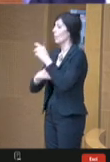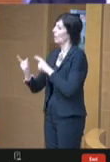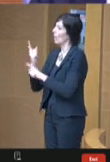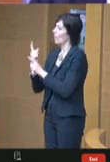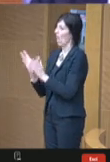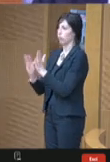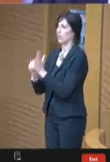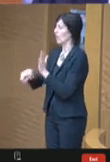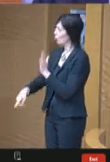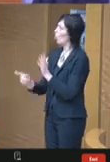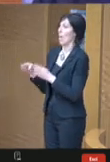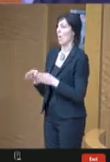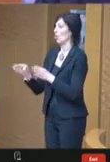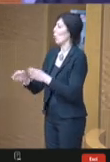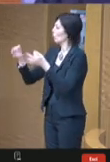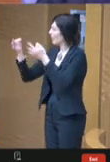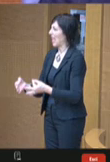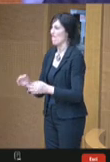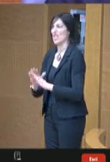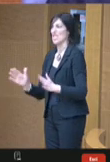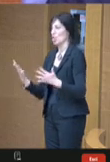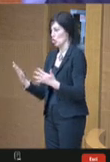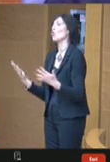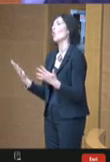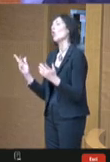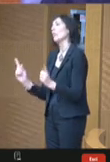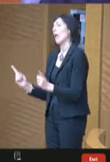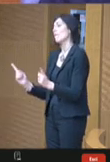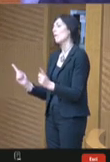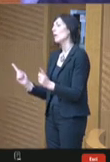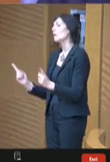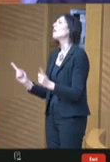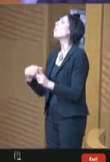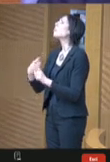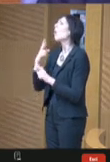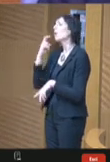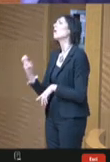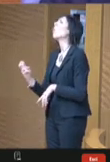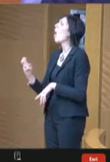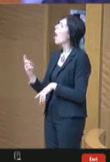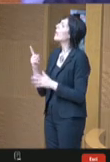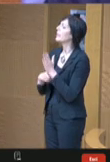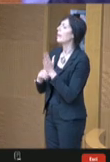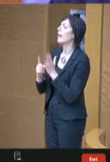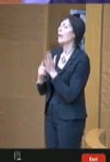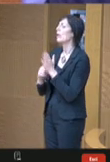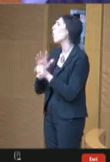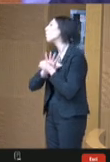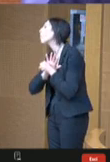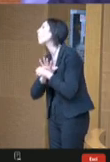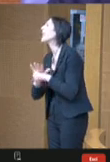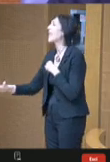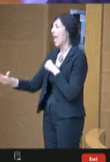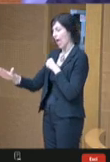un percorso ben definito, e tutto quello che riguarda il diritto appunto alla piena partecipazione alla vita civile,